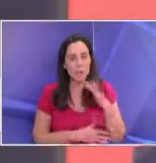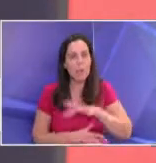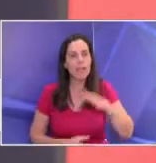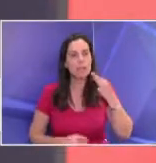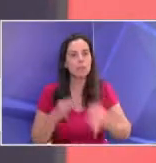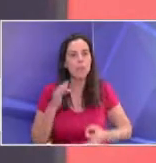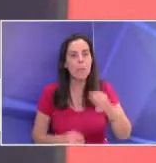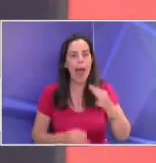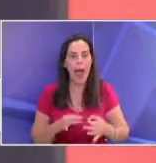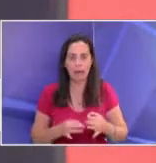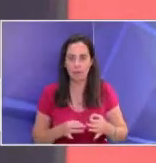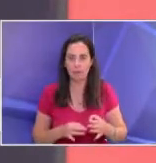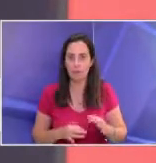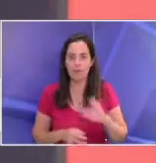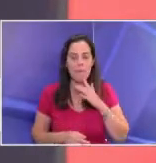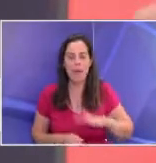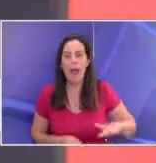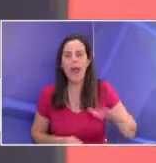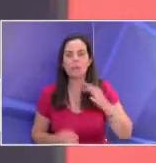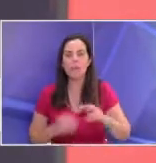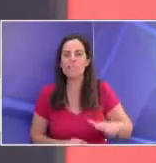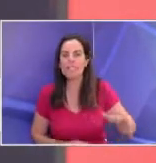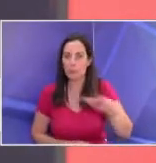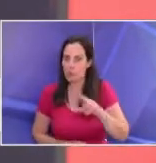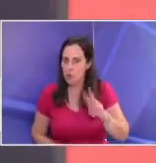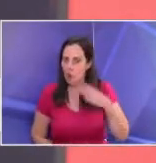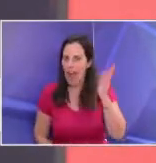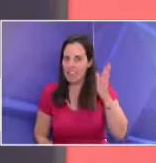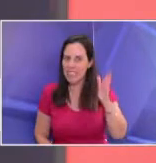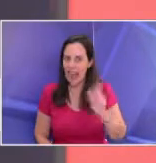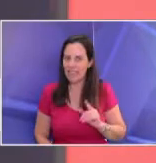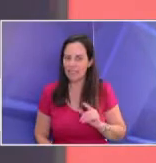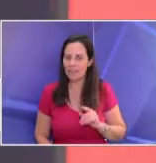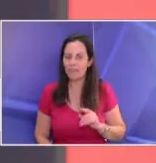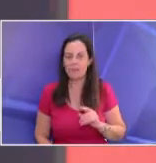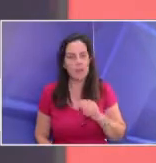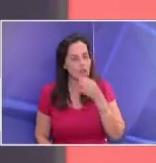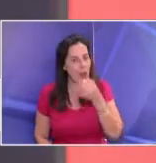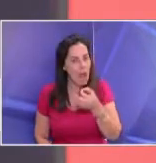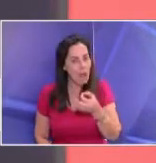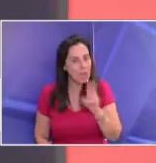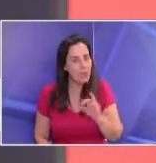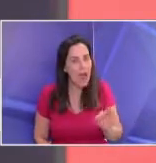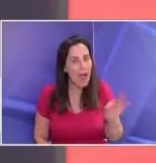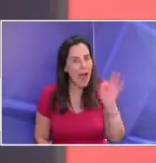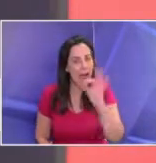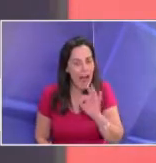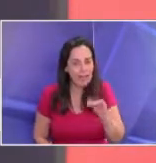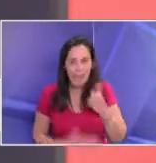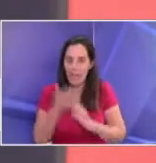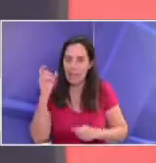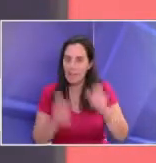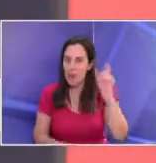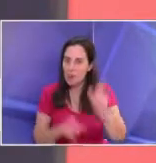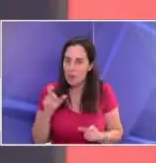שהיא חיצונית למערכת המשפט, מערכת משפט ציבורית, שיכולה להיות אכזרית. לגמרי. לא פחות. לגמרי. האם יש עדיין לחלק